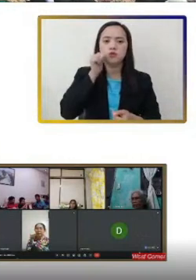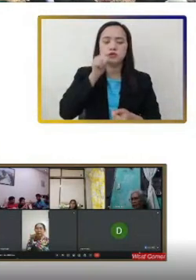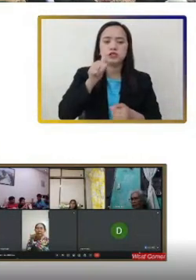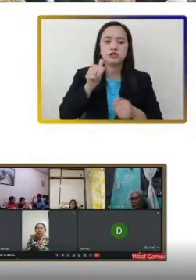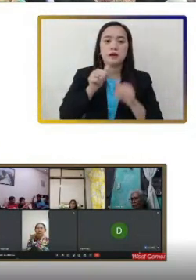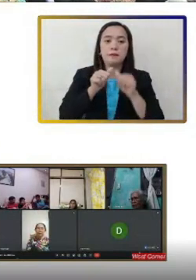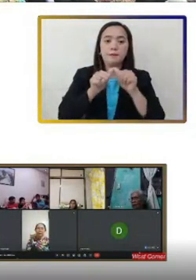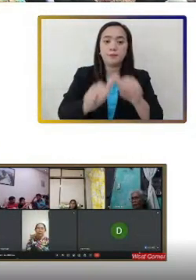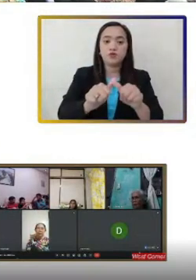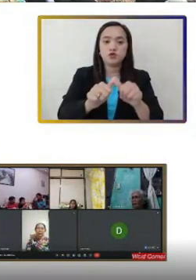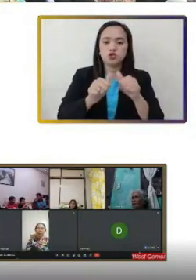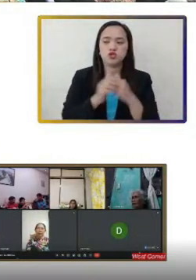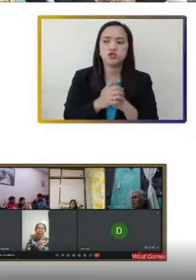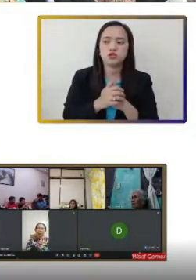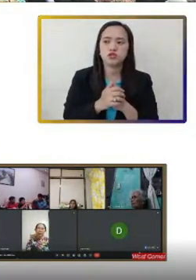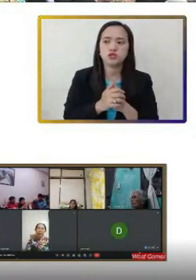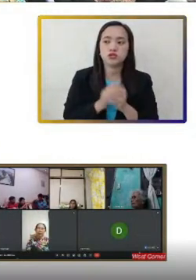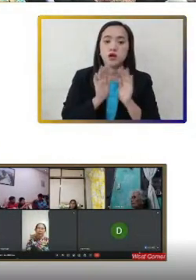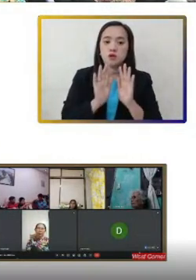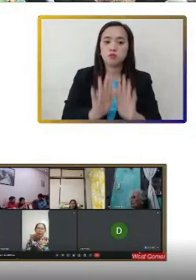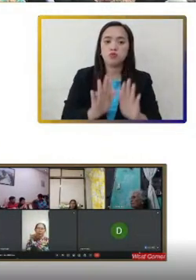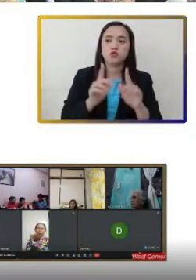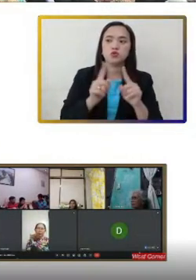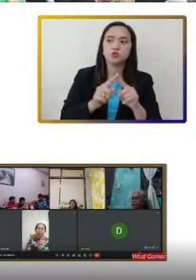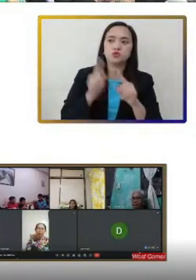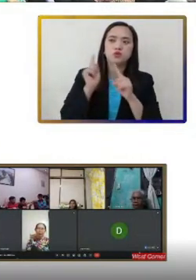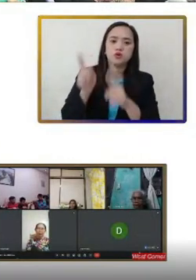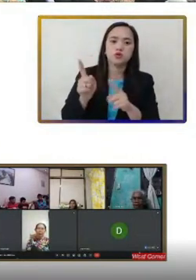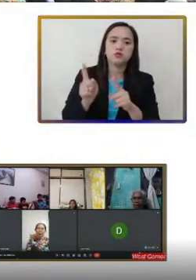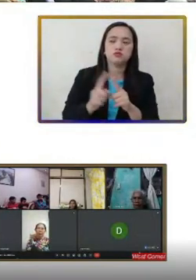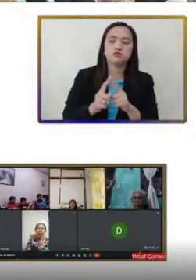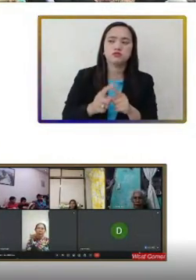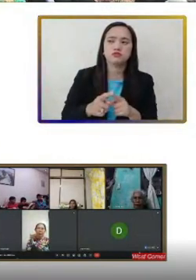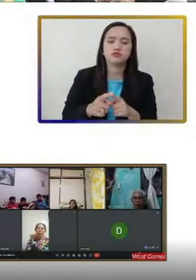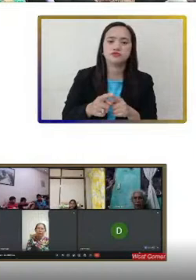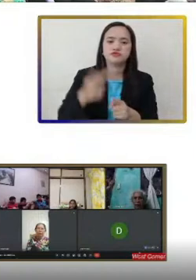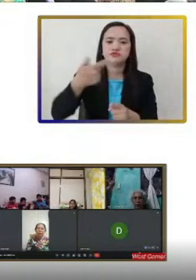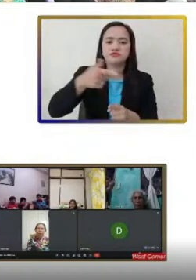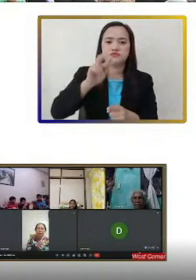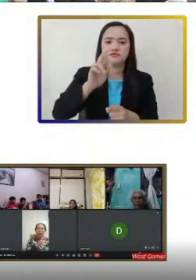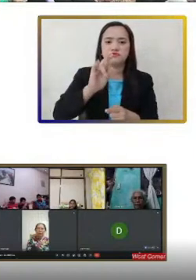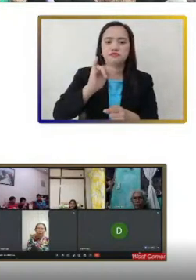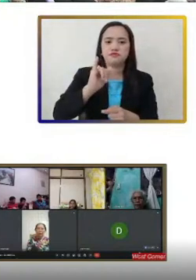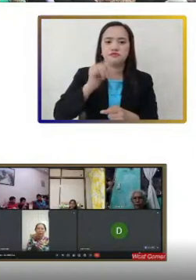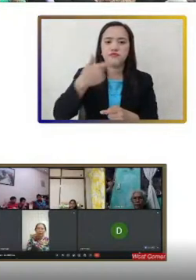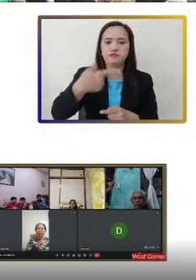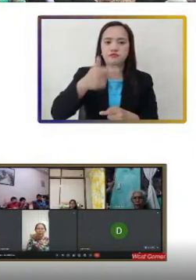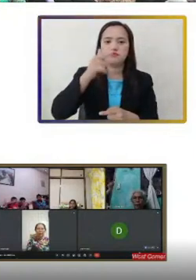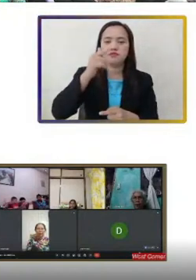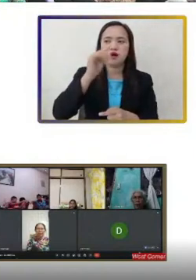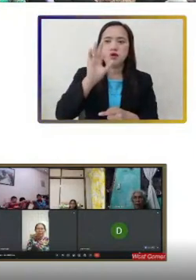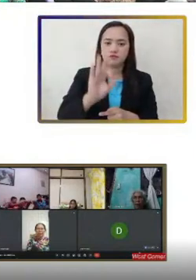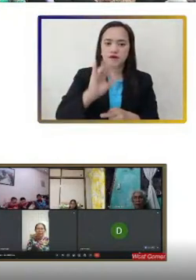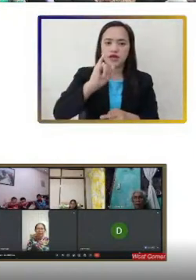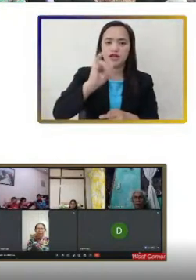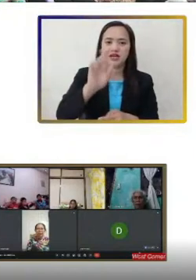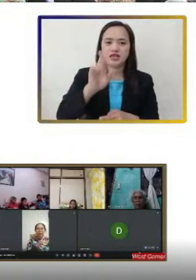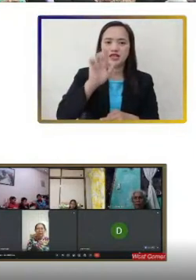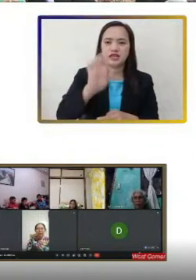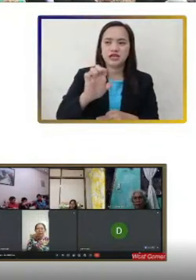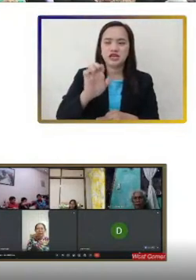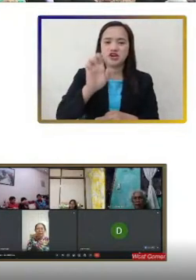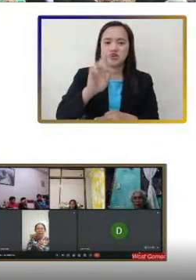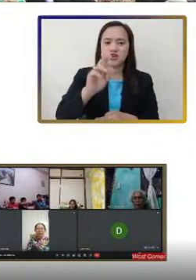So alam niyo naman kung sino ako. Araw-araw nasa range kami. Eh may time na nagsawa na ako, sabi niya sa